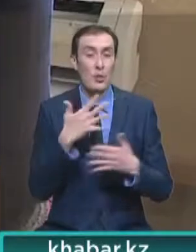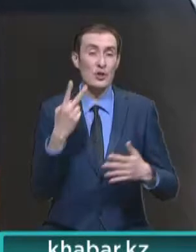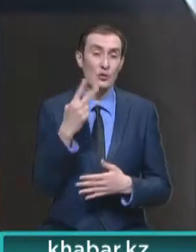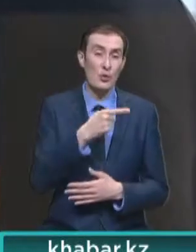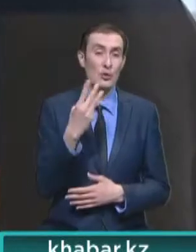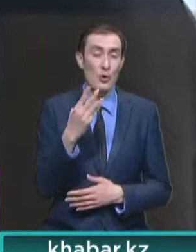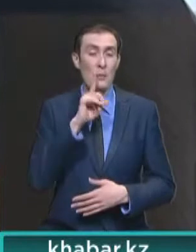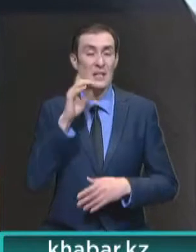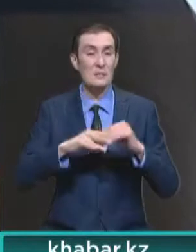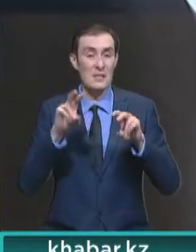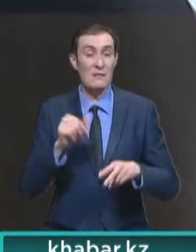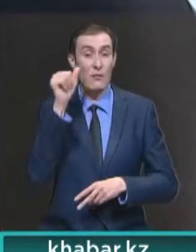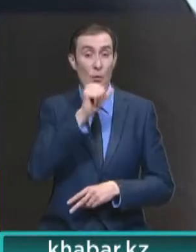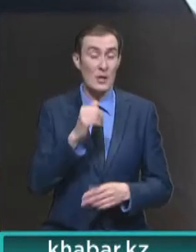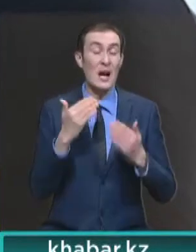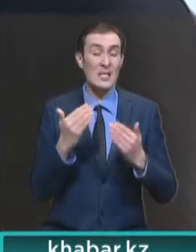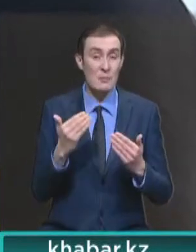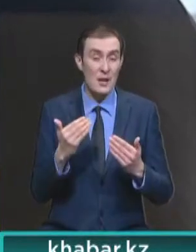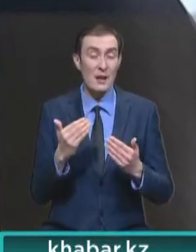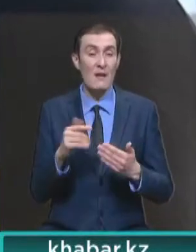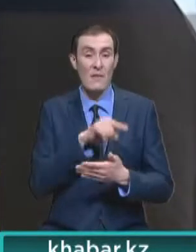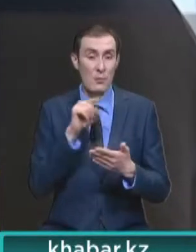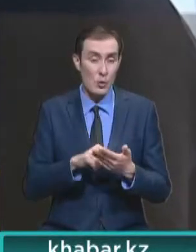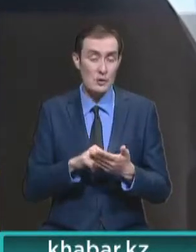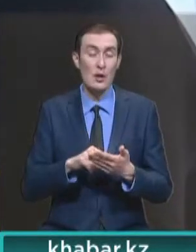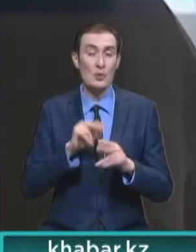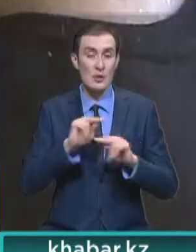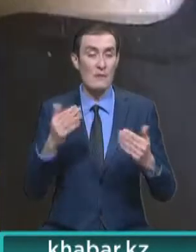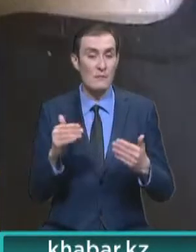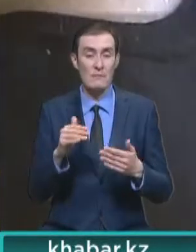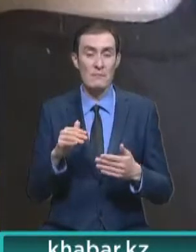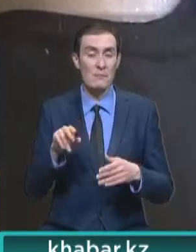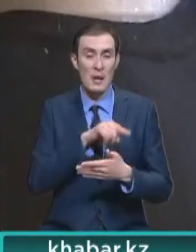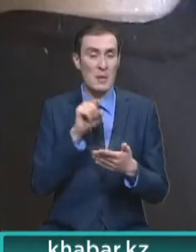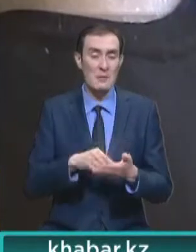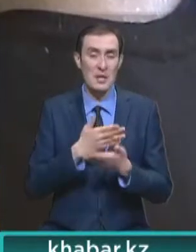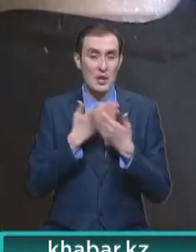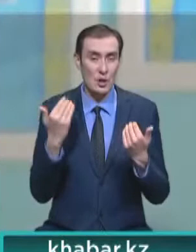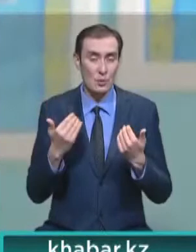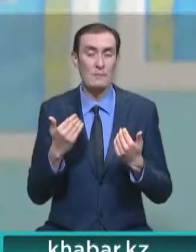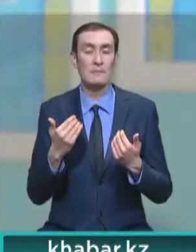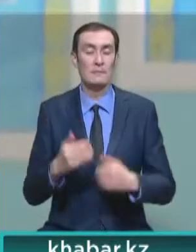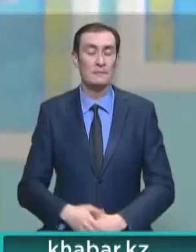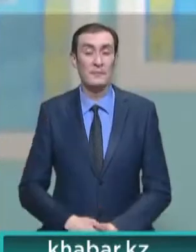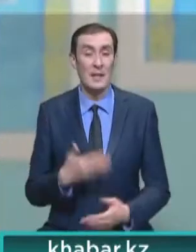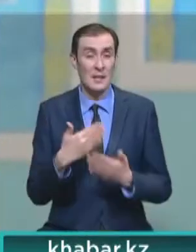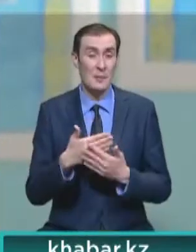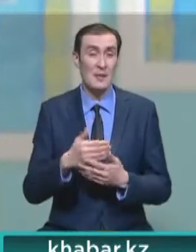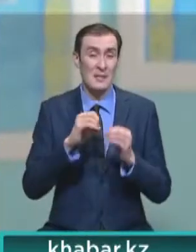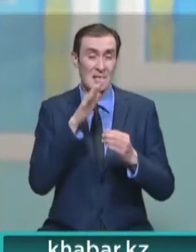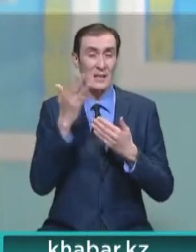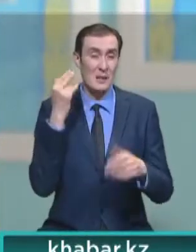молодых специалистов год то сейчас кадры вопрос по словам школьных директоров проблемным не считается если 10 лет назад